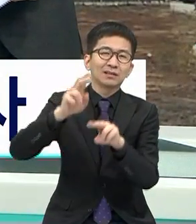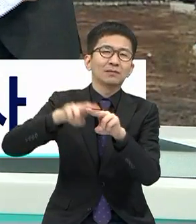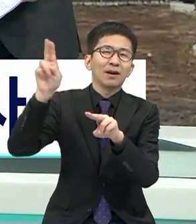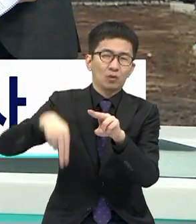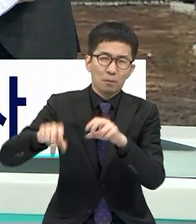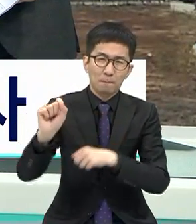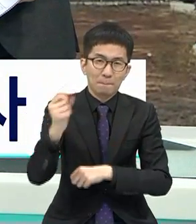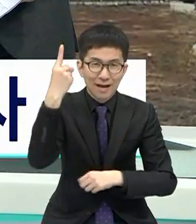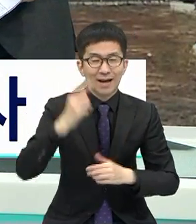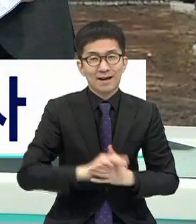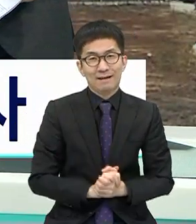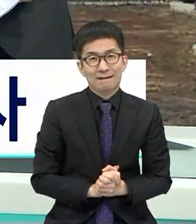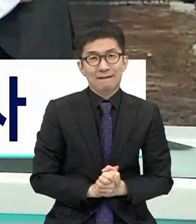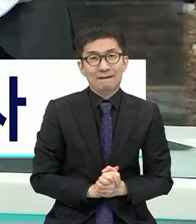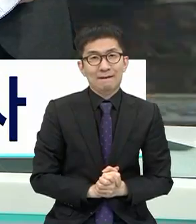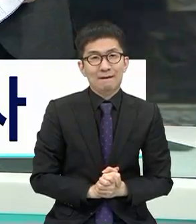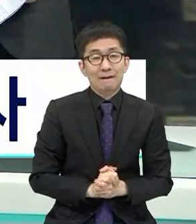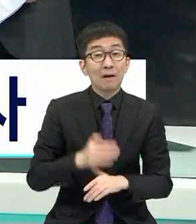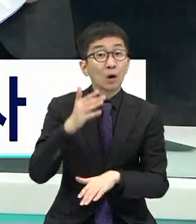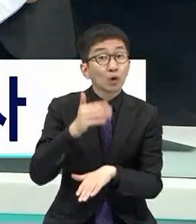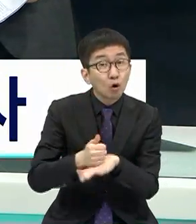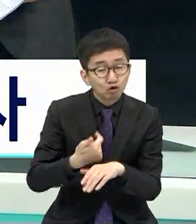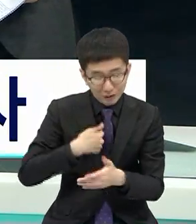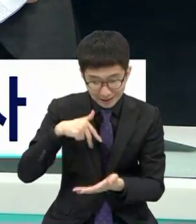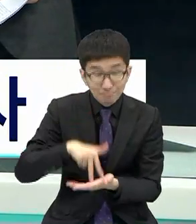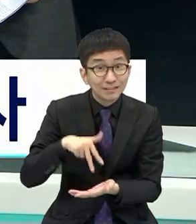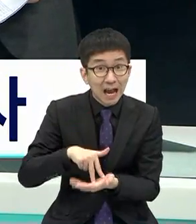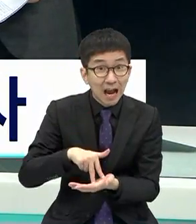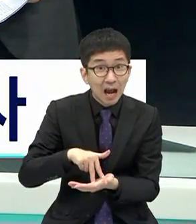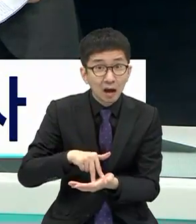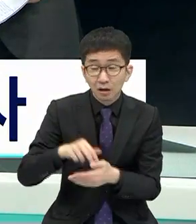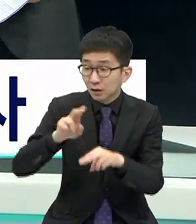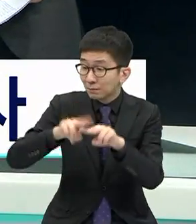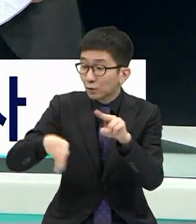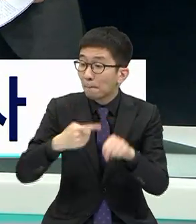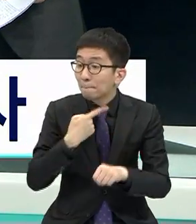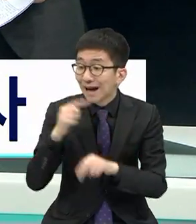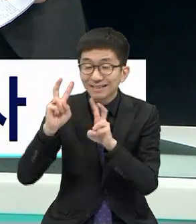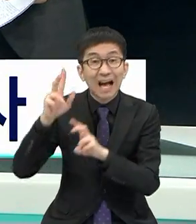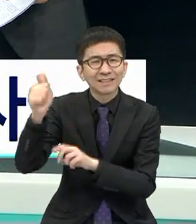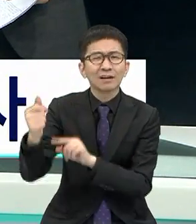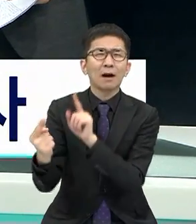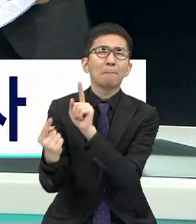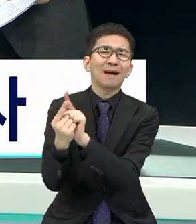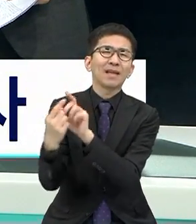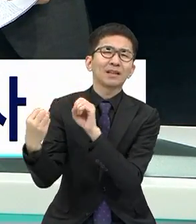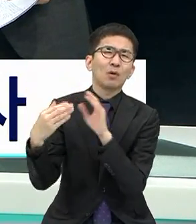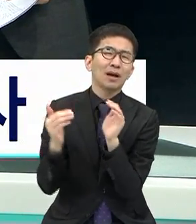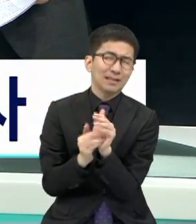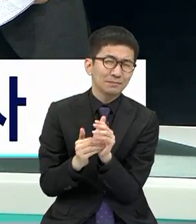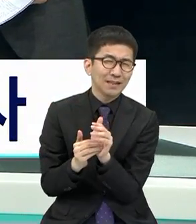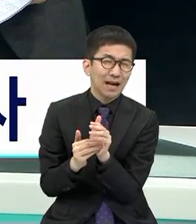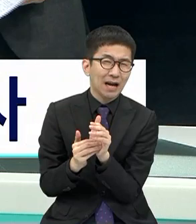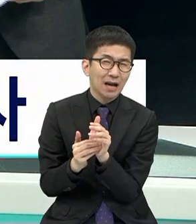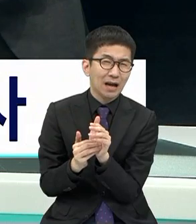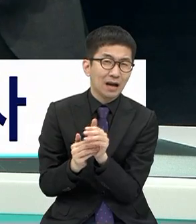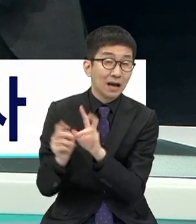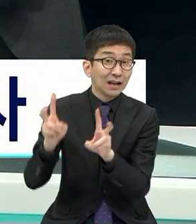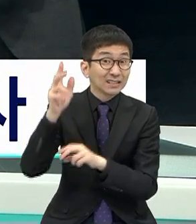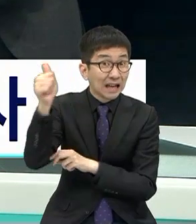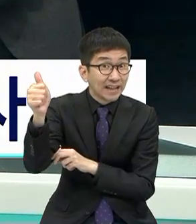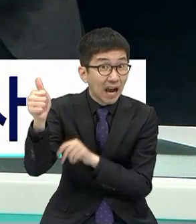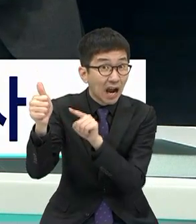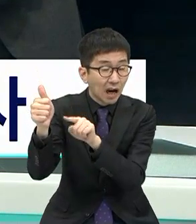자리에서 물러났기 때문입니다. 그래서 저희 취재진이 사퇴했던 사장을 만나서 이야기를 들어봤는데